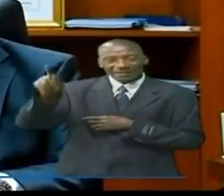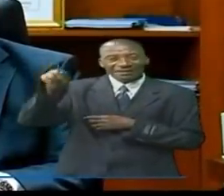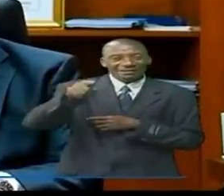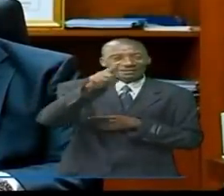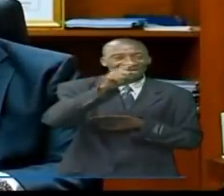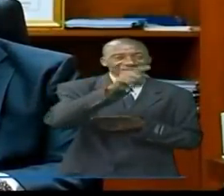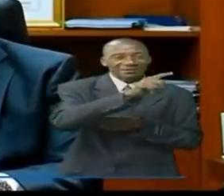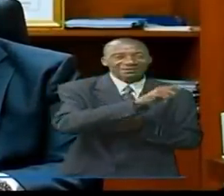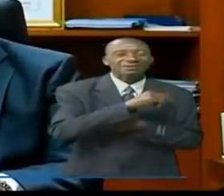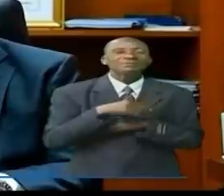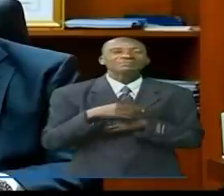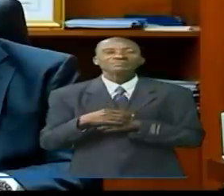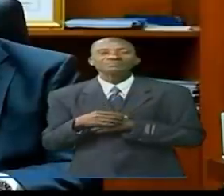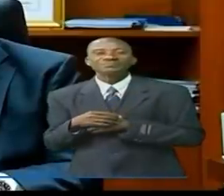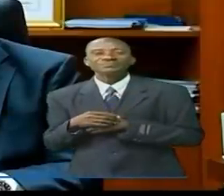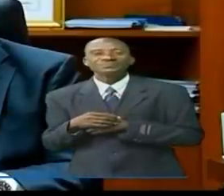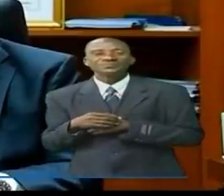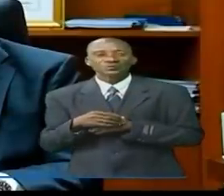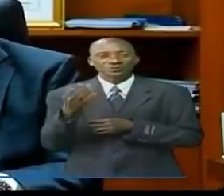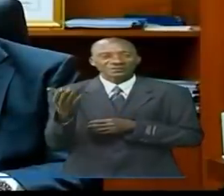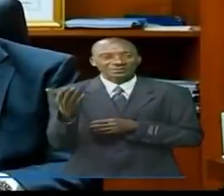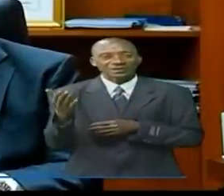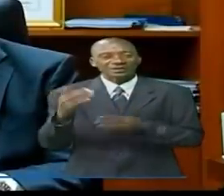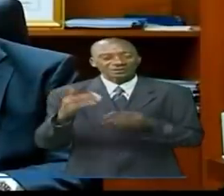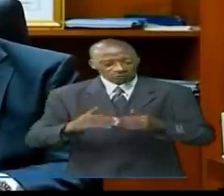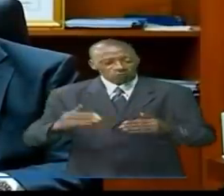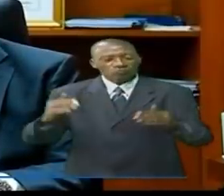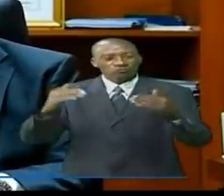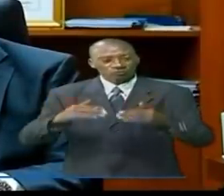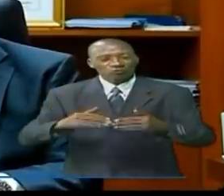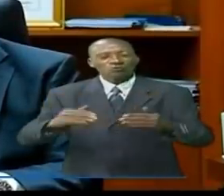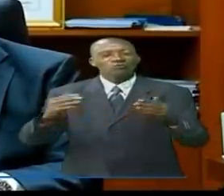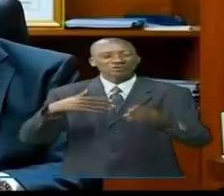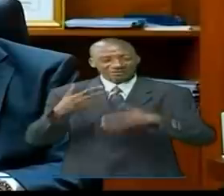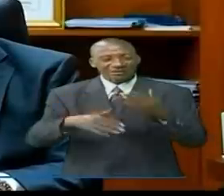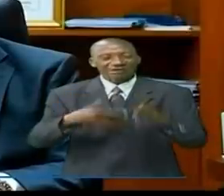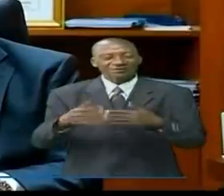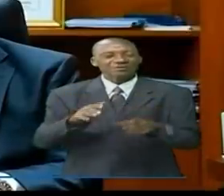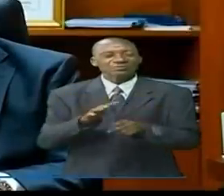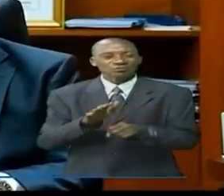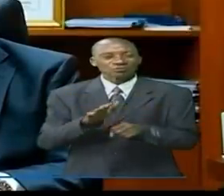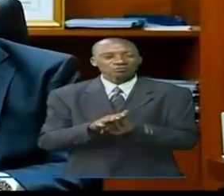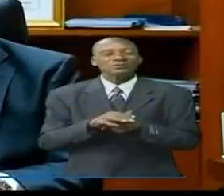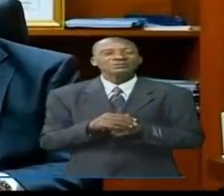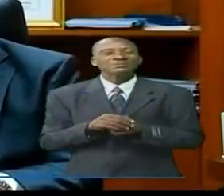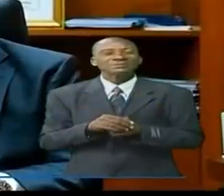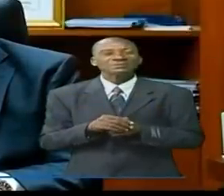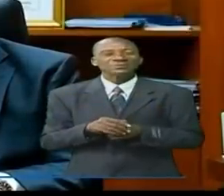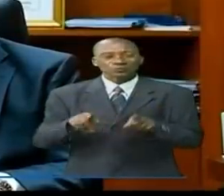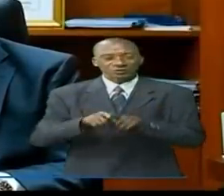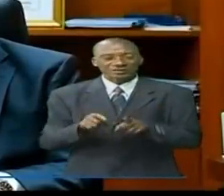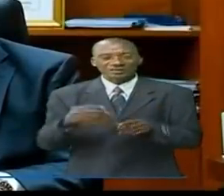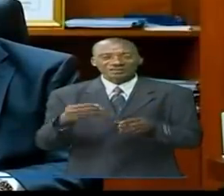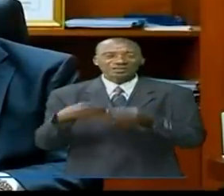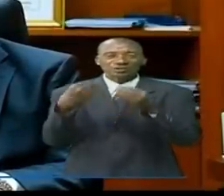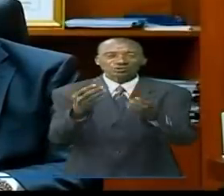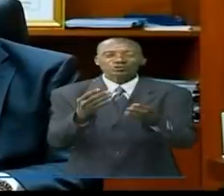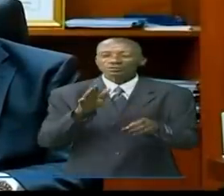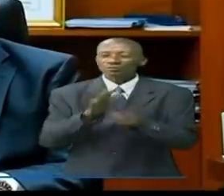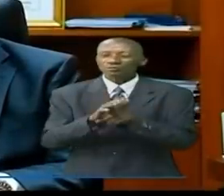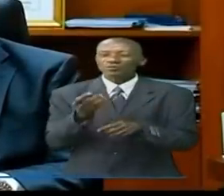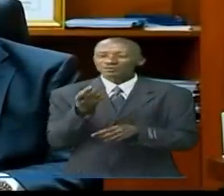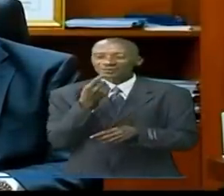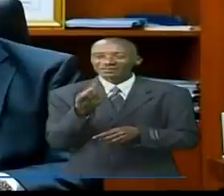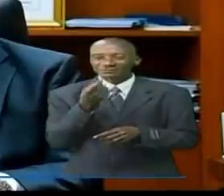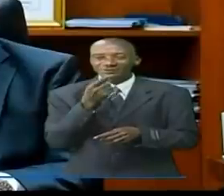leur demandait de poursuivre les efforts de prévention, de détection et de traitement du paludisme dans le contexte de la